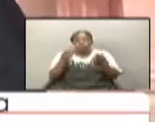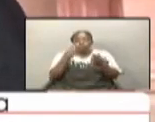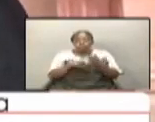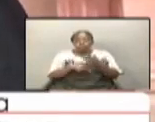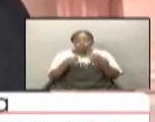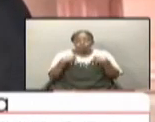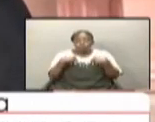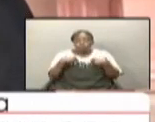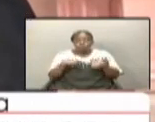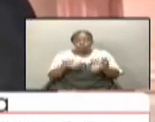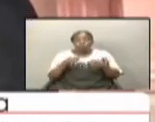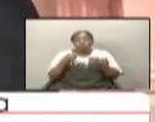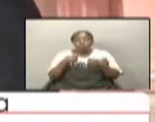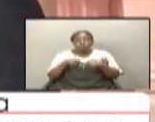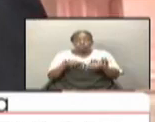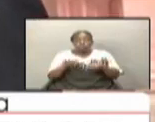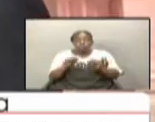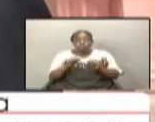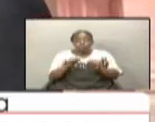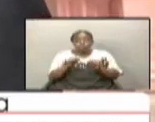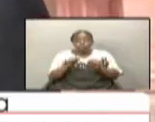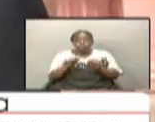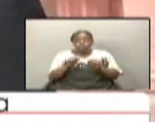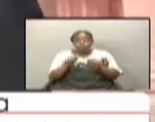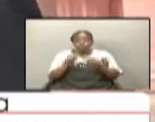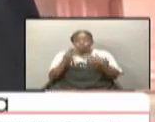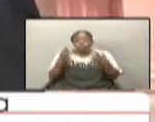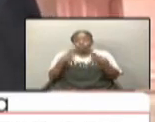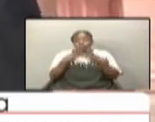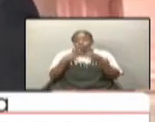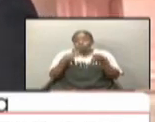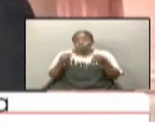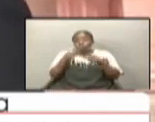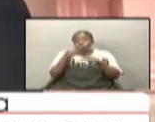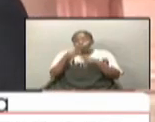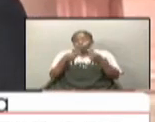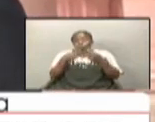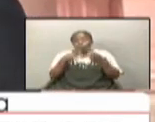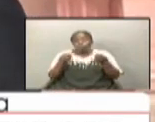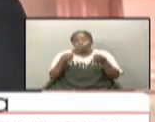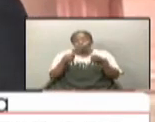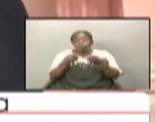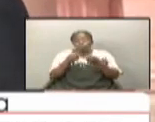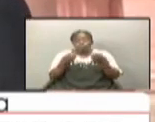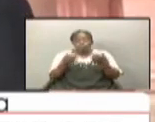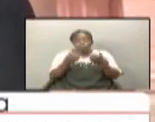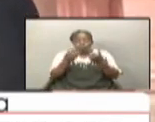need today kale nno tufiiriddwa tugenda tufiirwa abantu ab'amazima ati